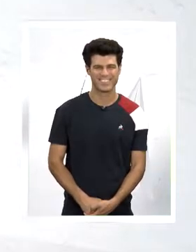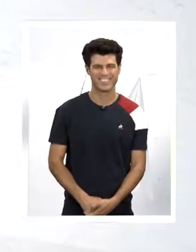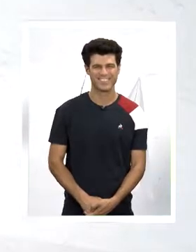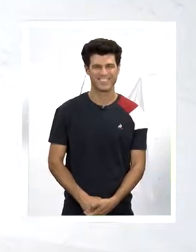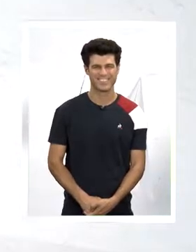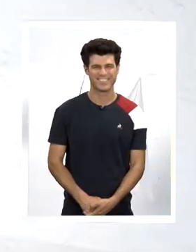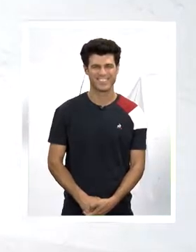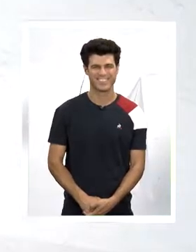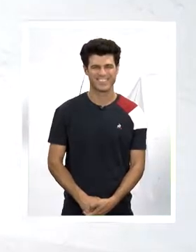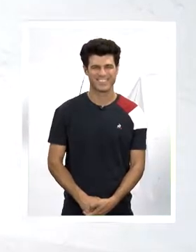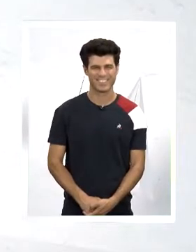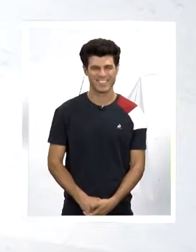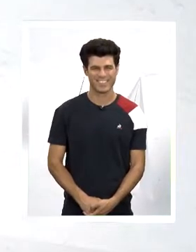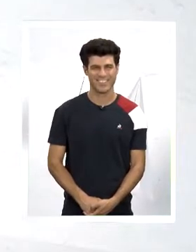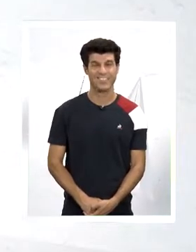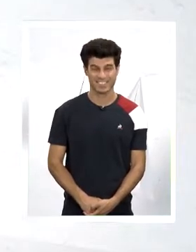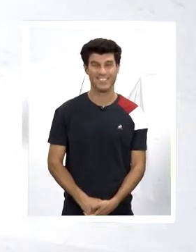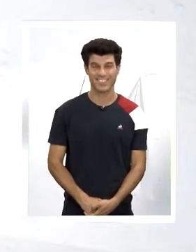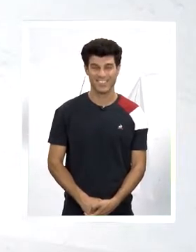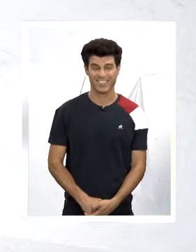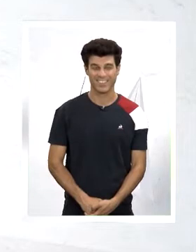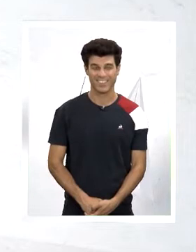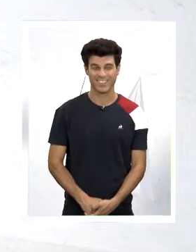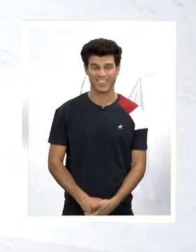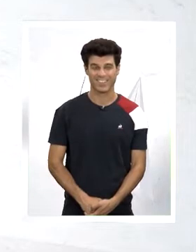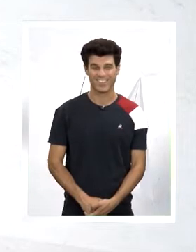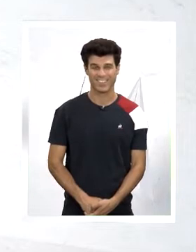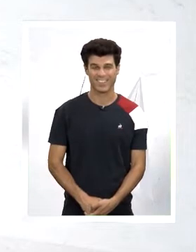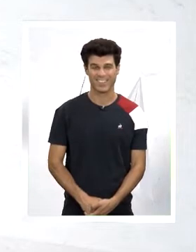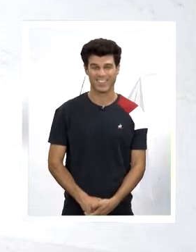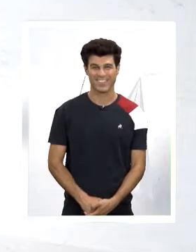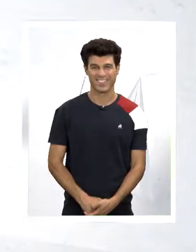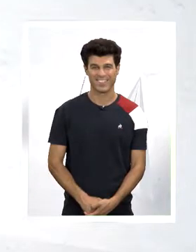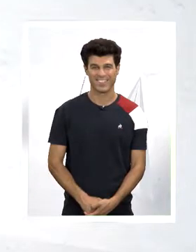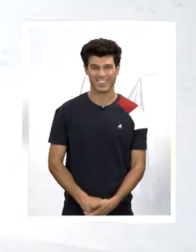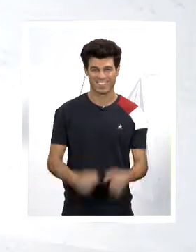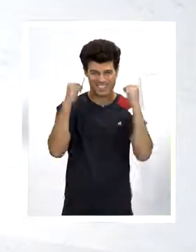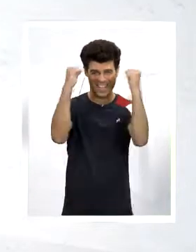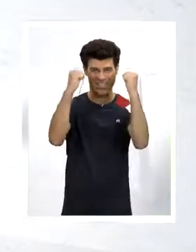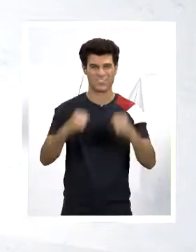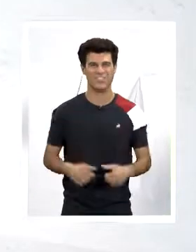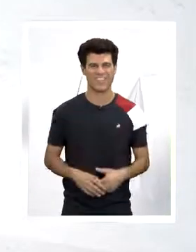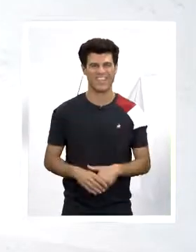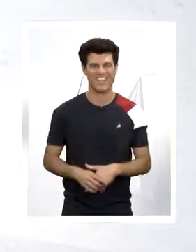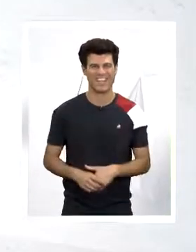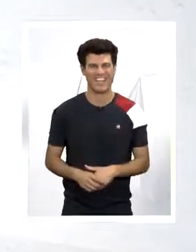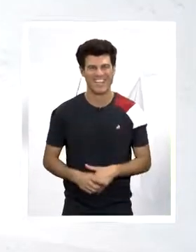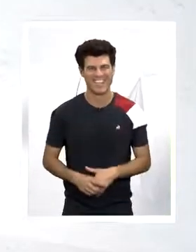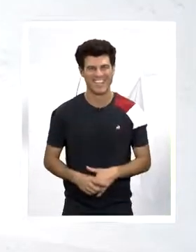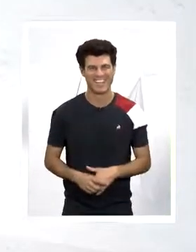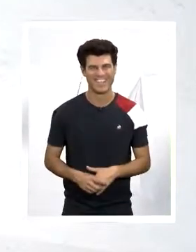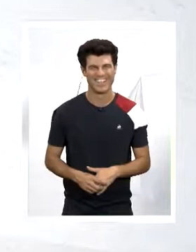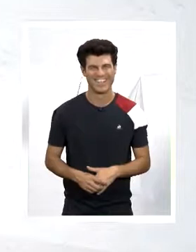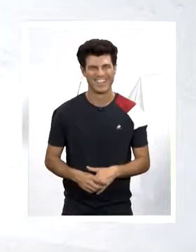תשמעת. לסבא, אנחנו נרוץ עם תפוחי אדמה ונבקש שיעשה לנו צ'יפס. יש! ולסבתא